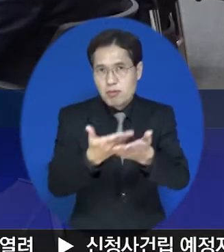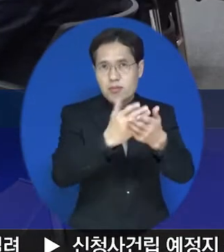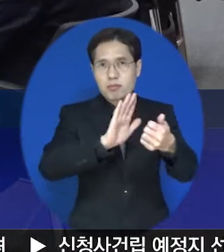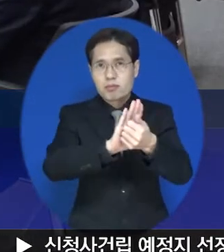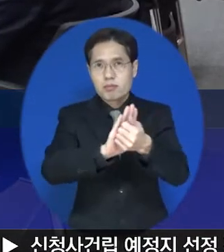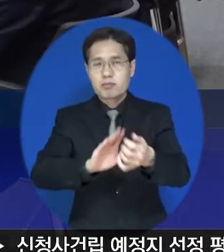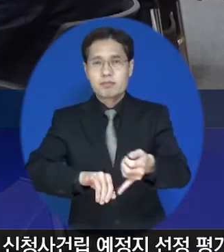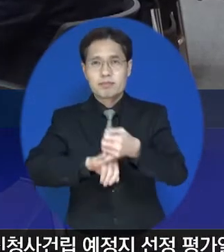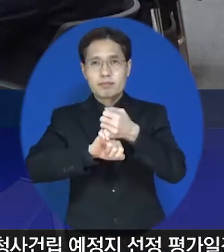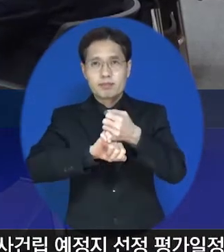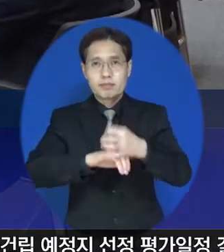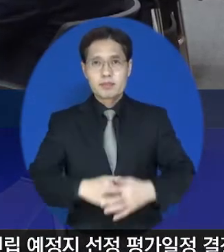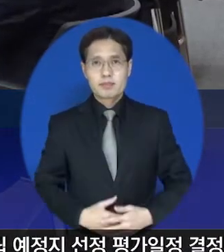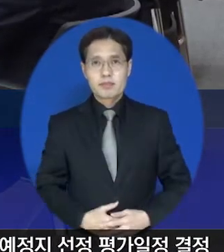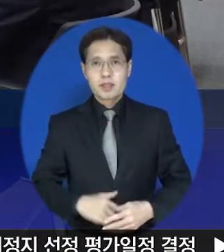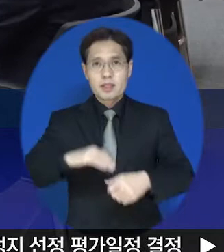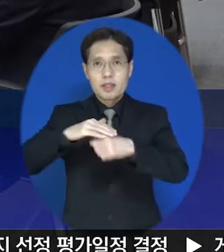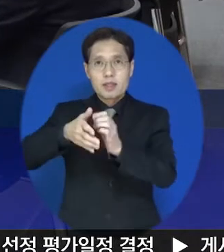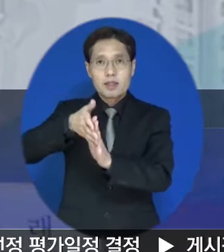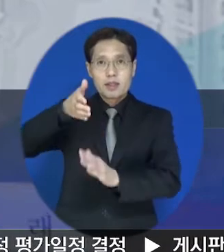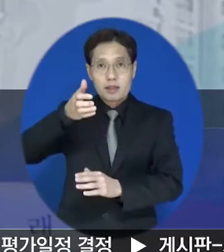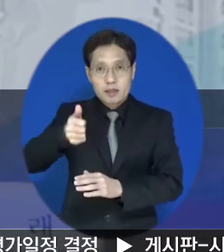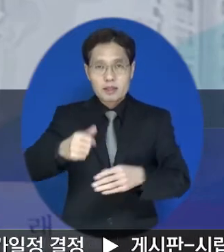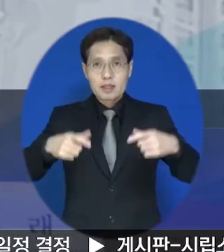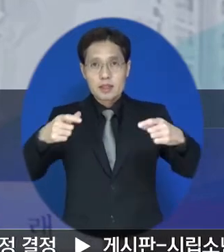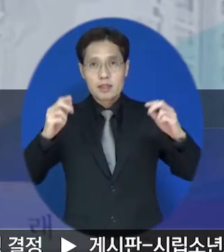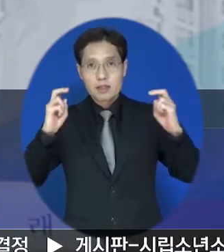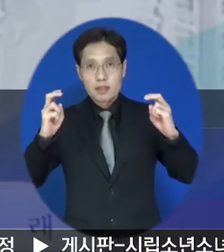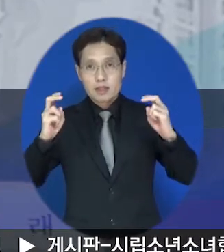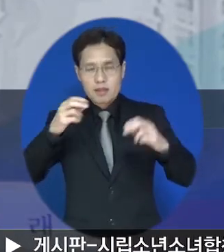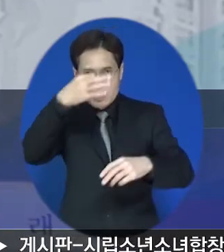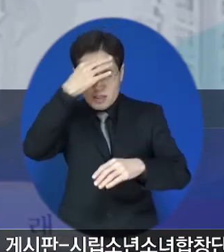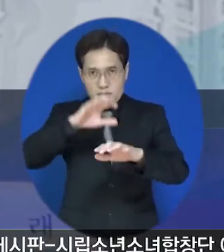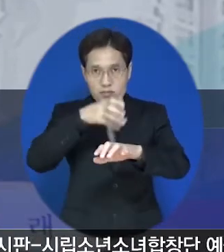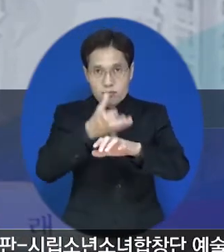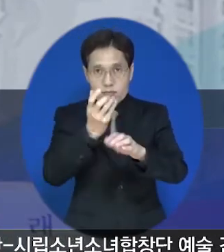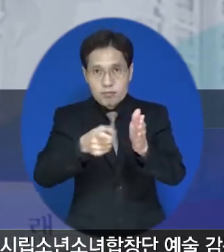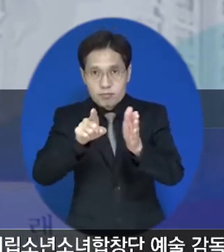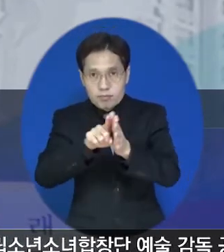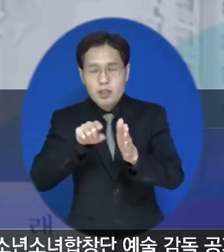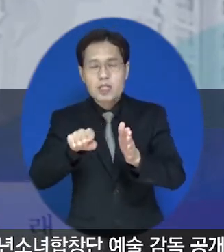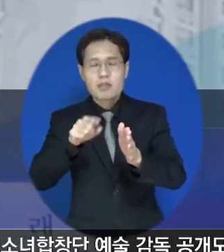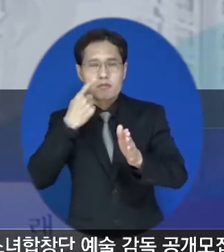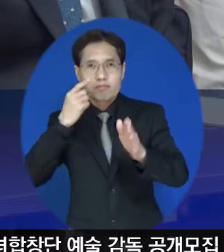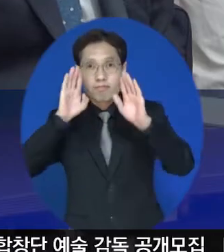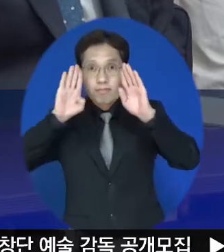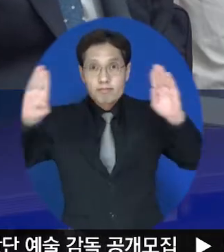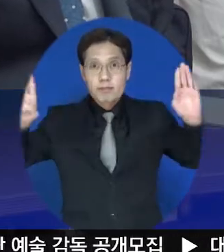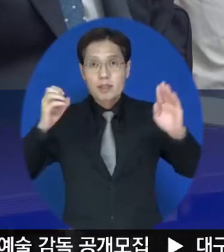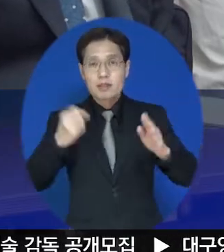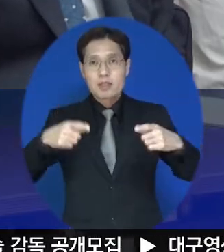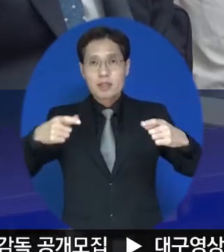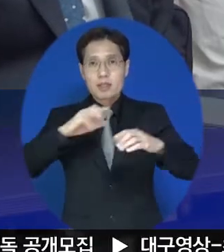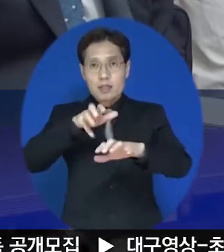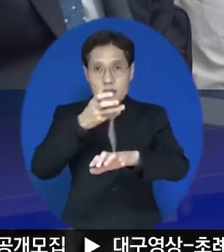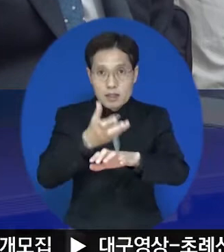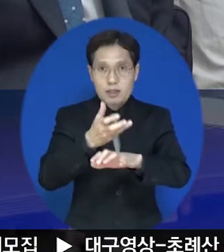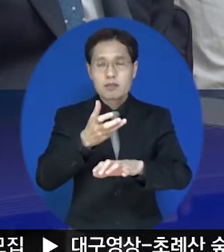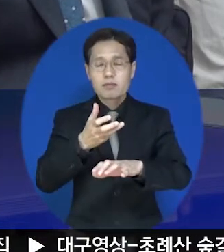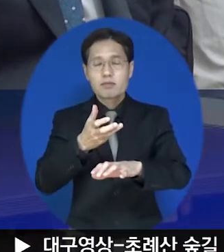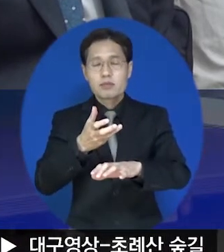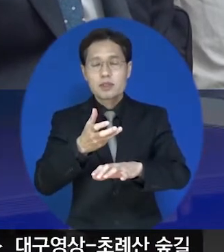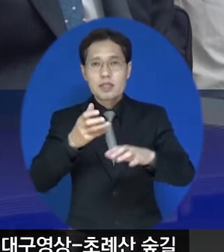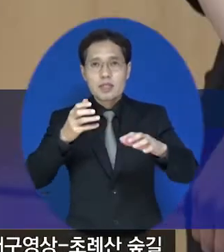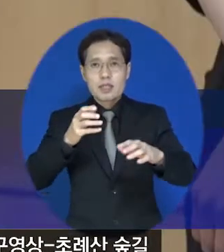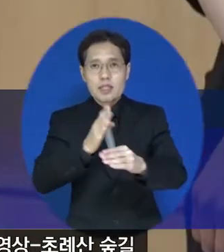것을 약속했습니다. 권영진 시장은 지역 기업의 기술 혁신을 위한 장이 넓어졌다며 지역 기업이